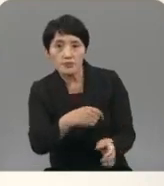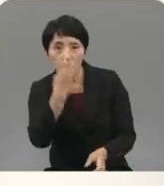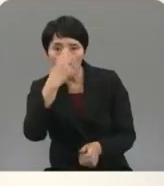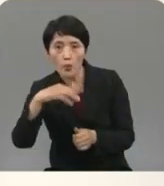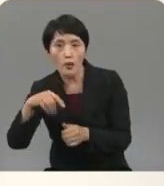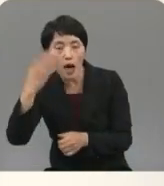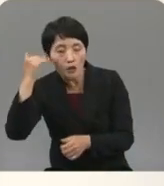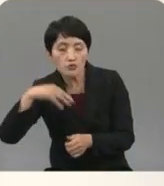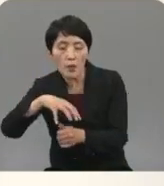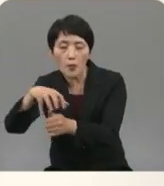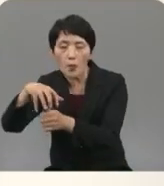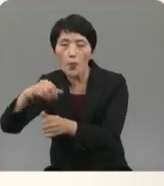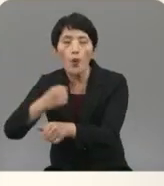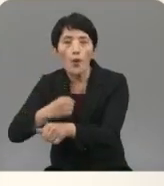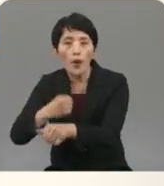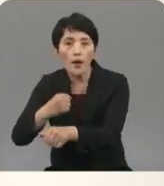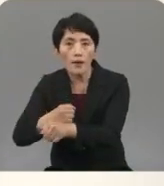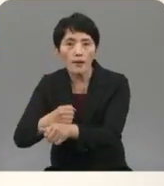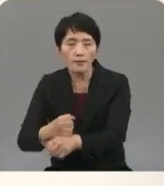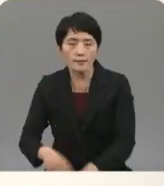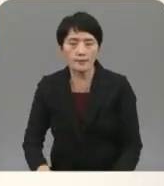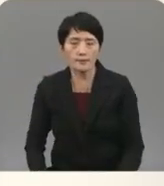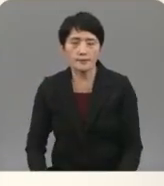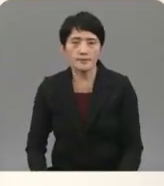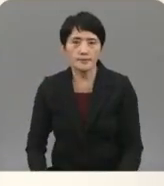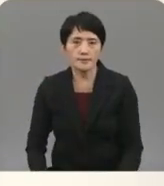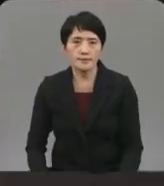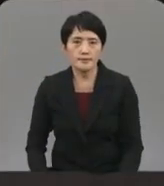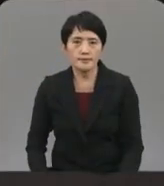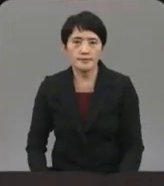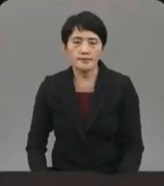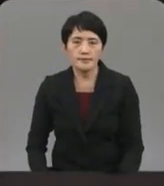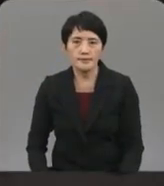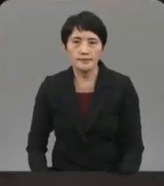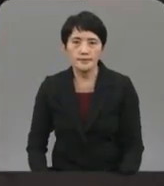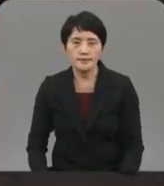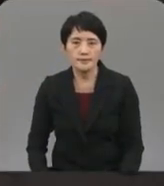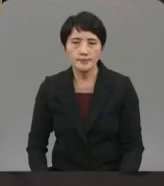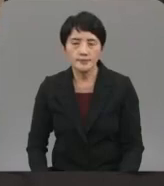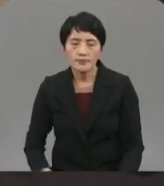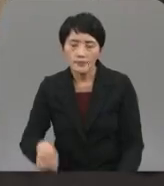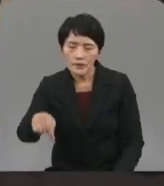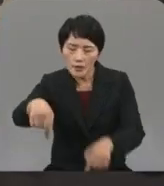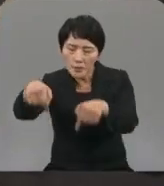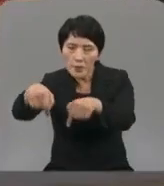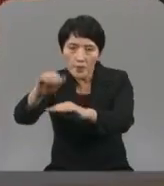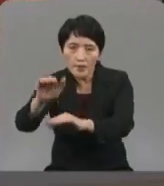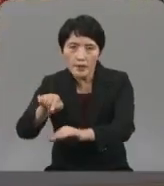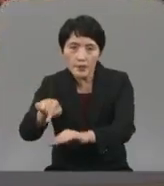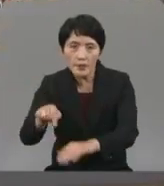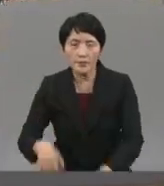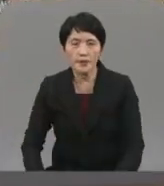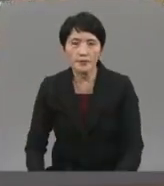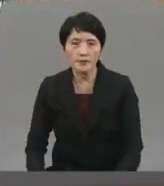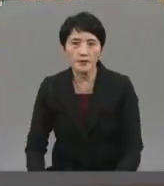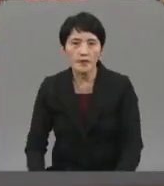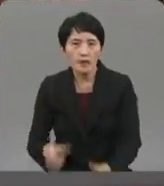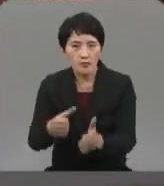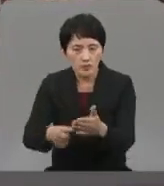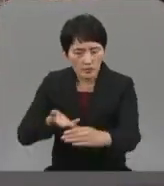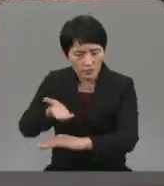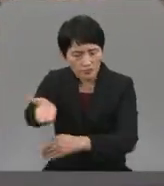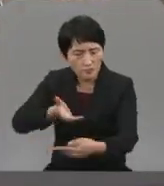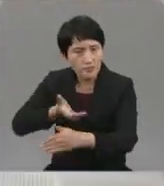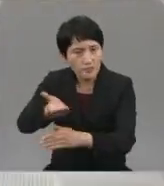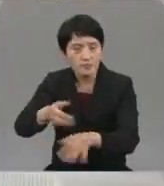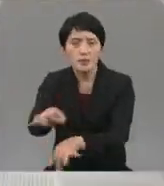die sich rapide verändernde internationale Lage und die Ungewissheiten in der Zukunft noch besser entwickeln werde der nationale